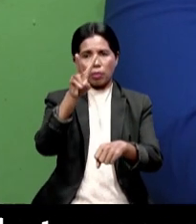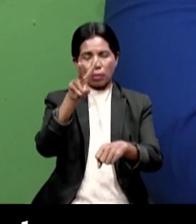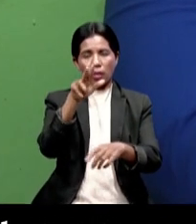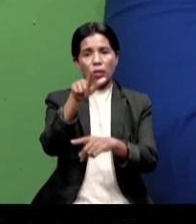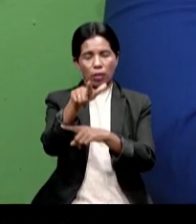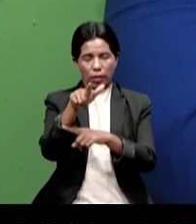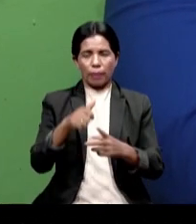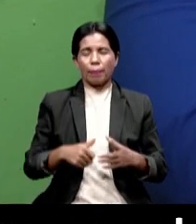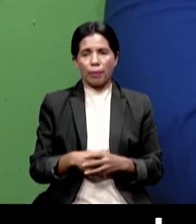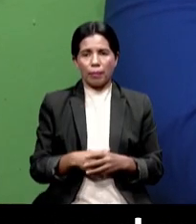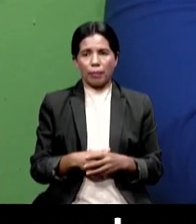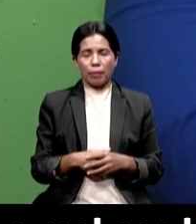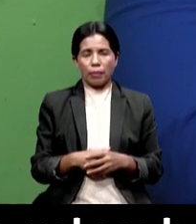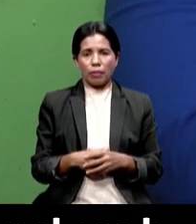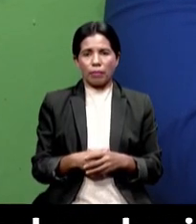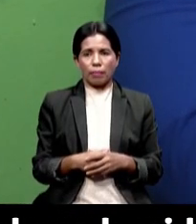Nebe maka